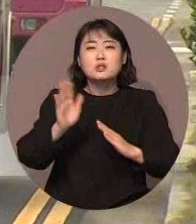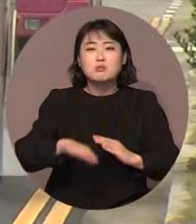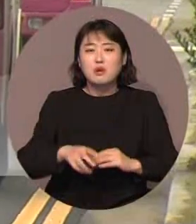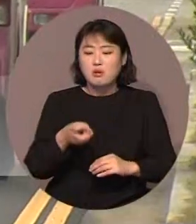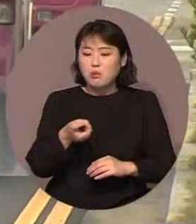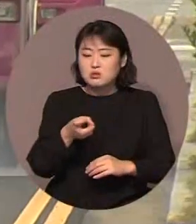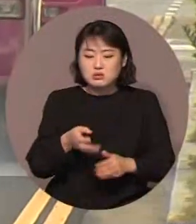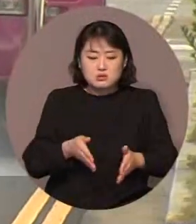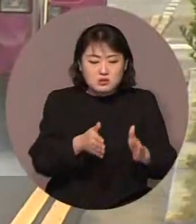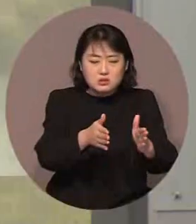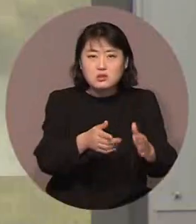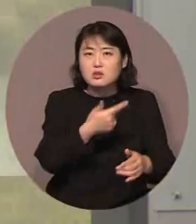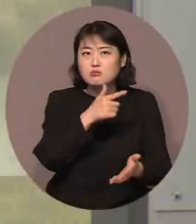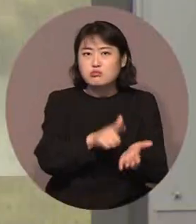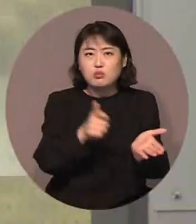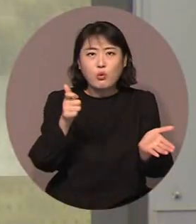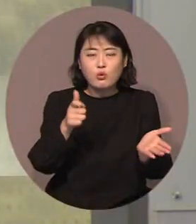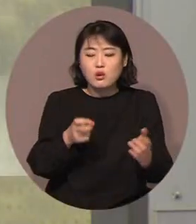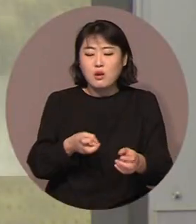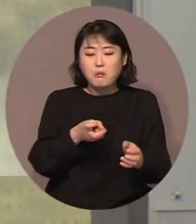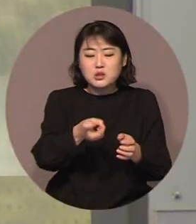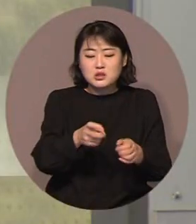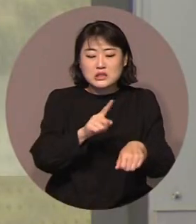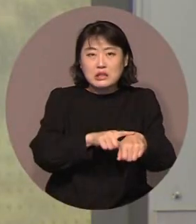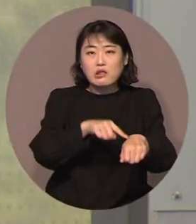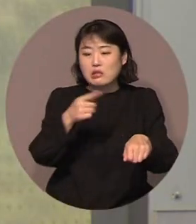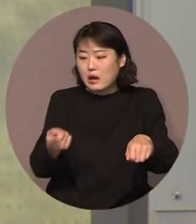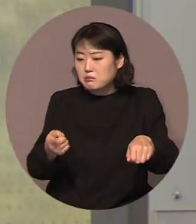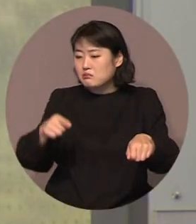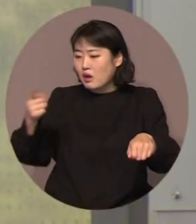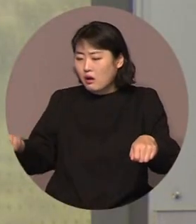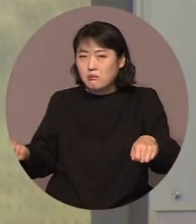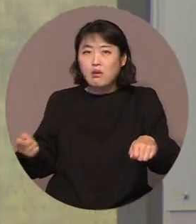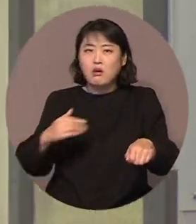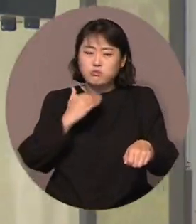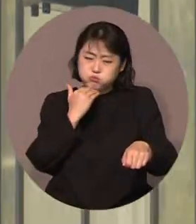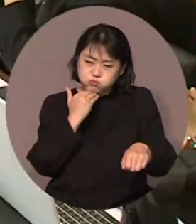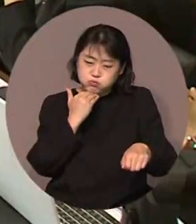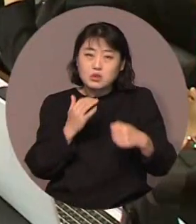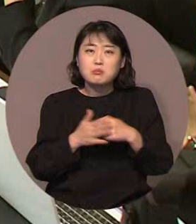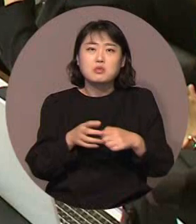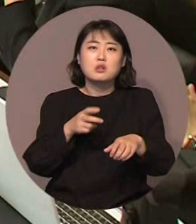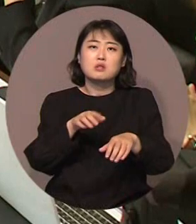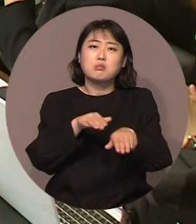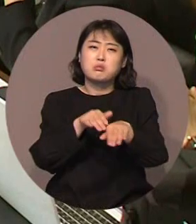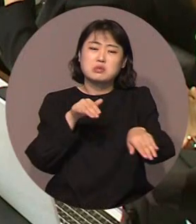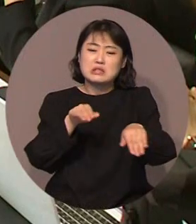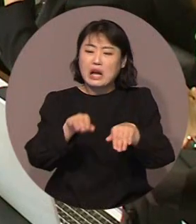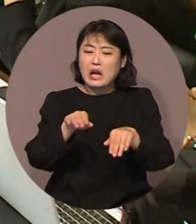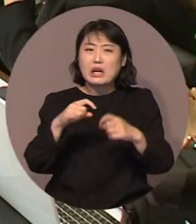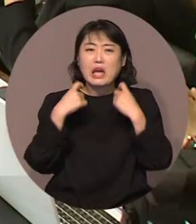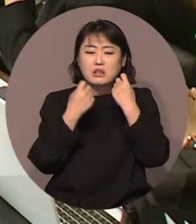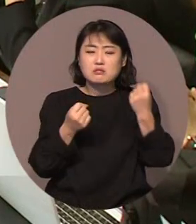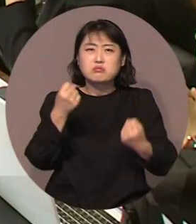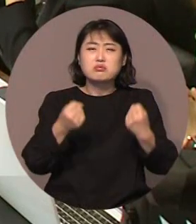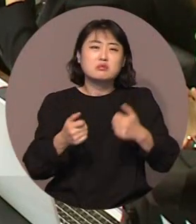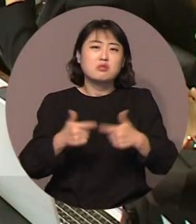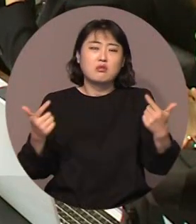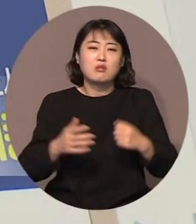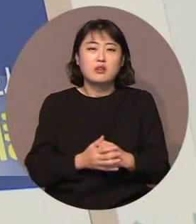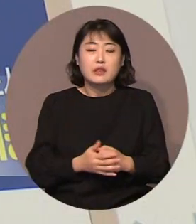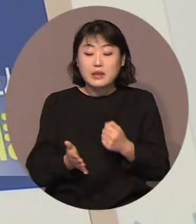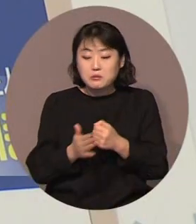노선이 빈약하고 배차 간격도 길다 보니 승용차가 넘쳐납니다. 승용차 수요를 조금이라도 버스로 옮기기